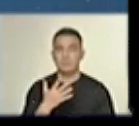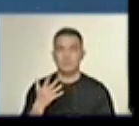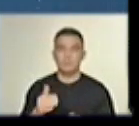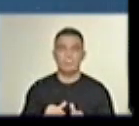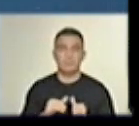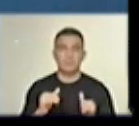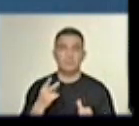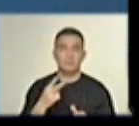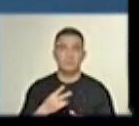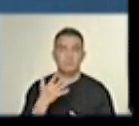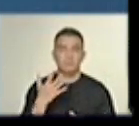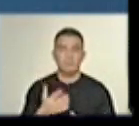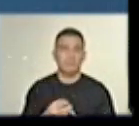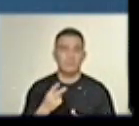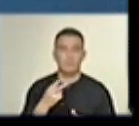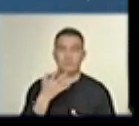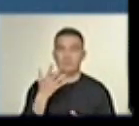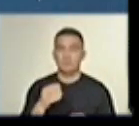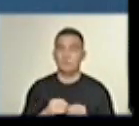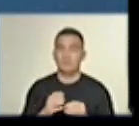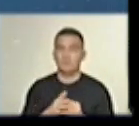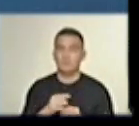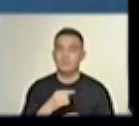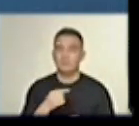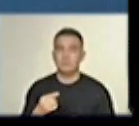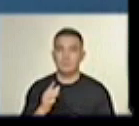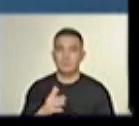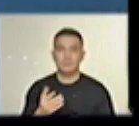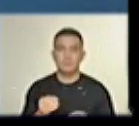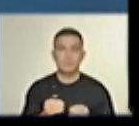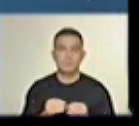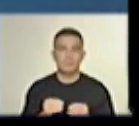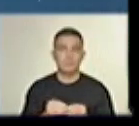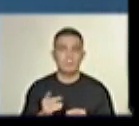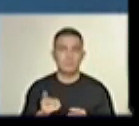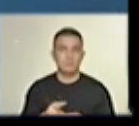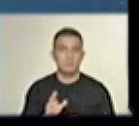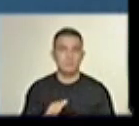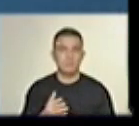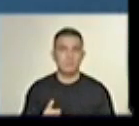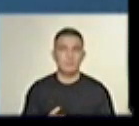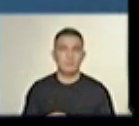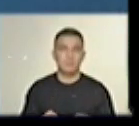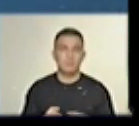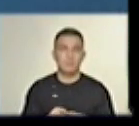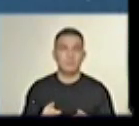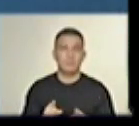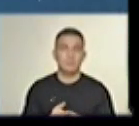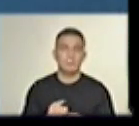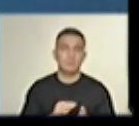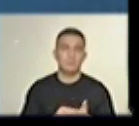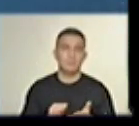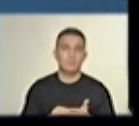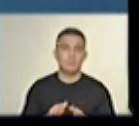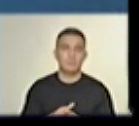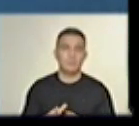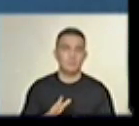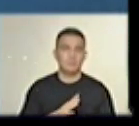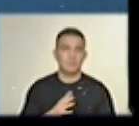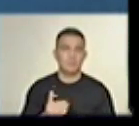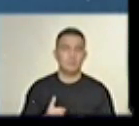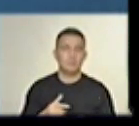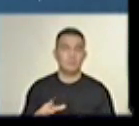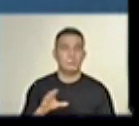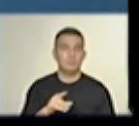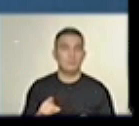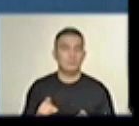ko'paytirsak 25, 25 dan 15 ni ayirsak 10 hosil bo'ldi. Mana bu topshiriqni ham bajarib oldik. Sizda